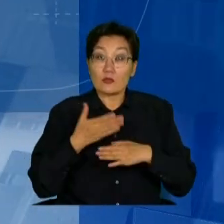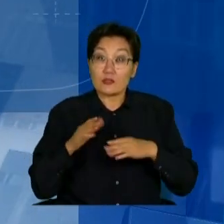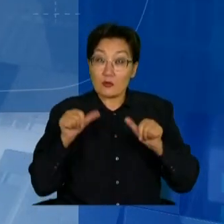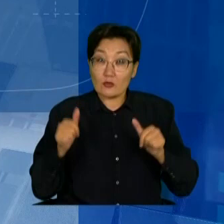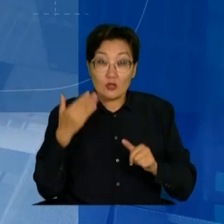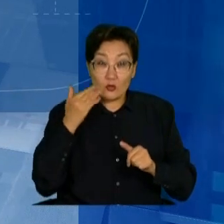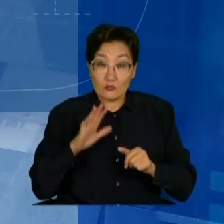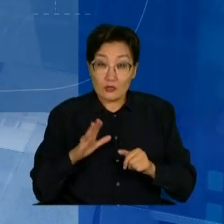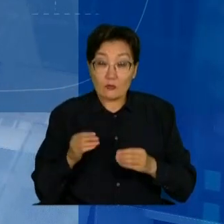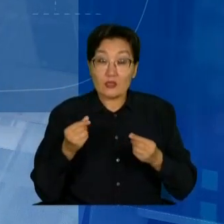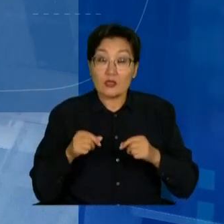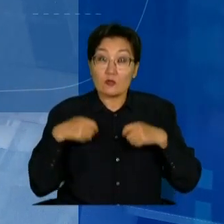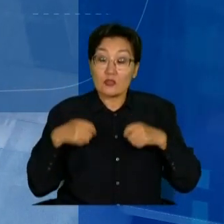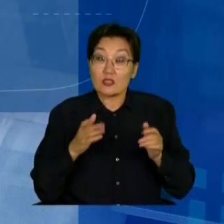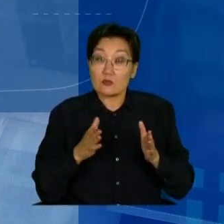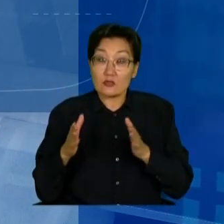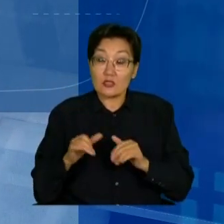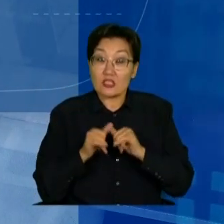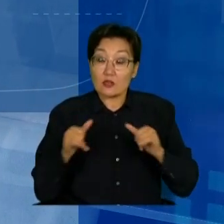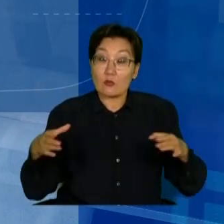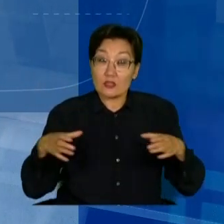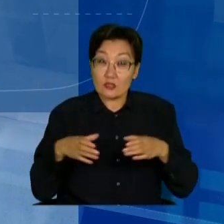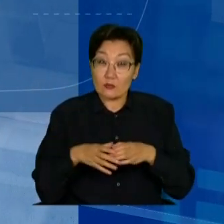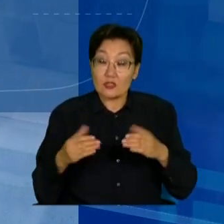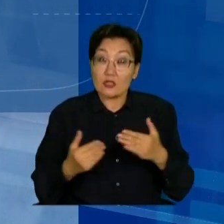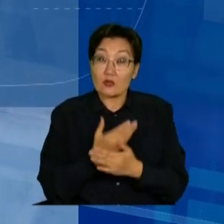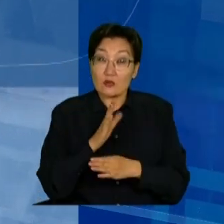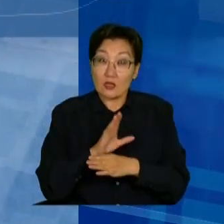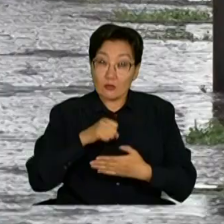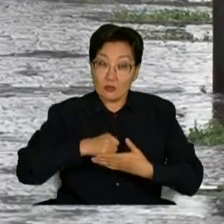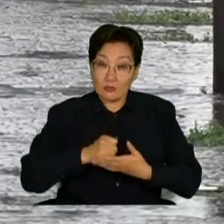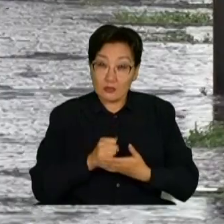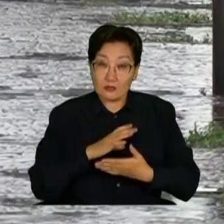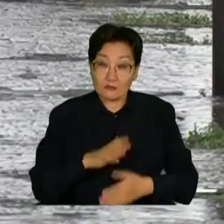оңай болмайды. Қаржы нарығын реттеу және дамыту агенттігі жаңа қаулы қабылдады.